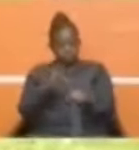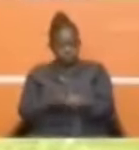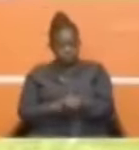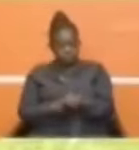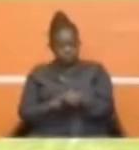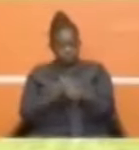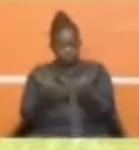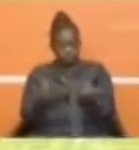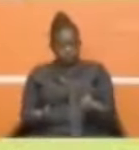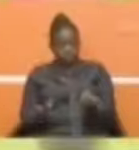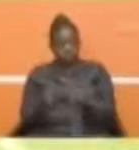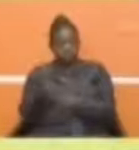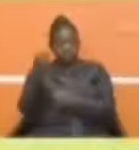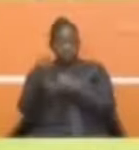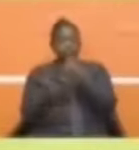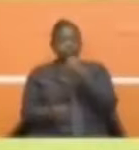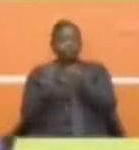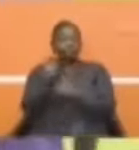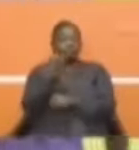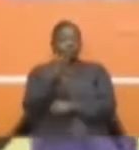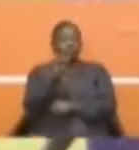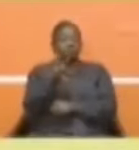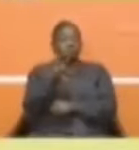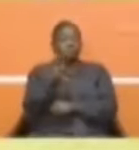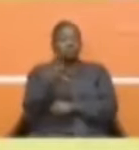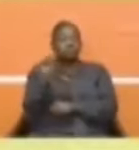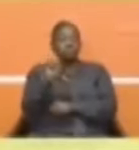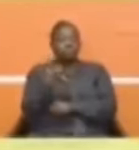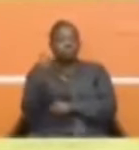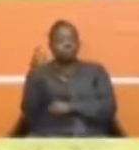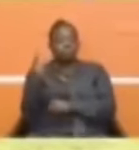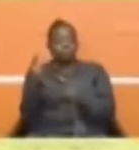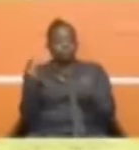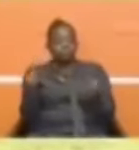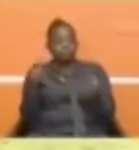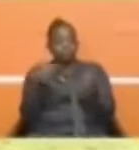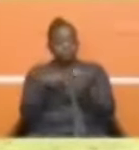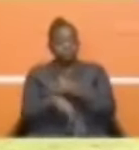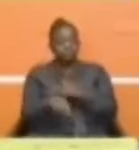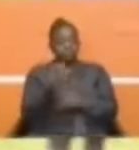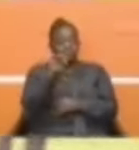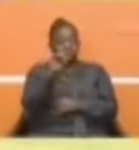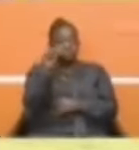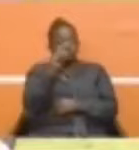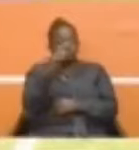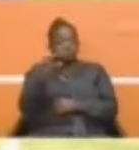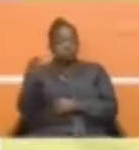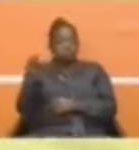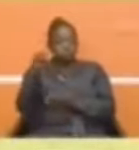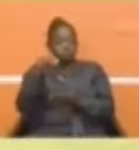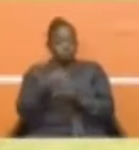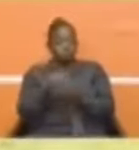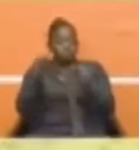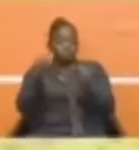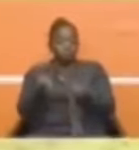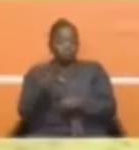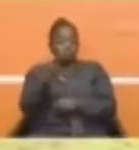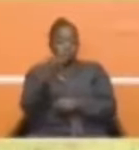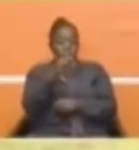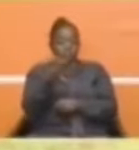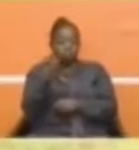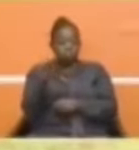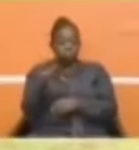Bano okutuuka ku finals za sizoni eno bamaze okukuba Mobs kugole mu kuwerere teebwa Isaac Ofuor mu mupiira ogw'oluzannya olw'okuddingana oguzannyiddwa leero ku UCU